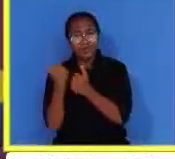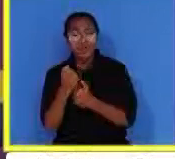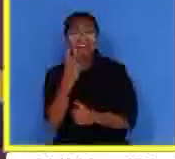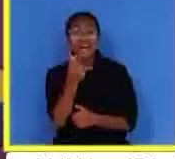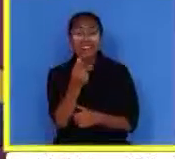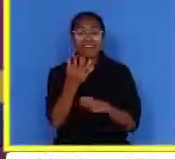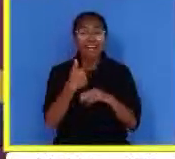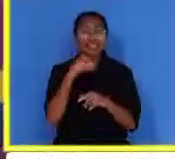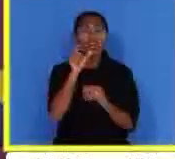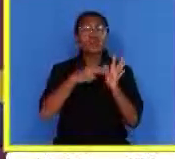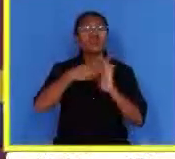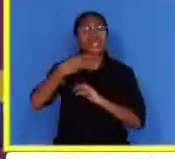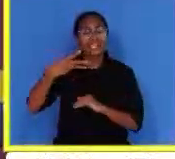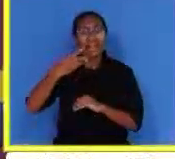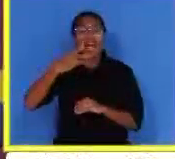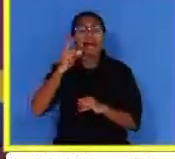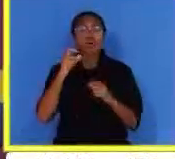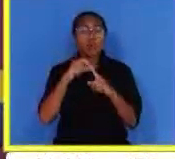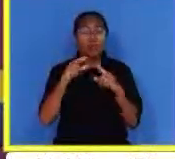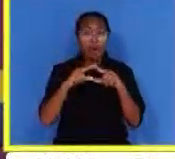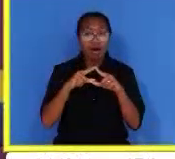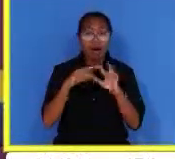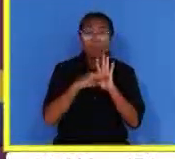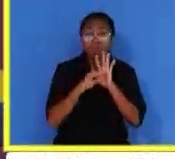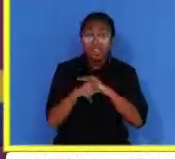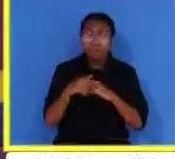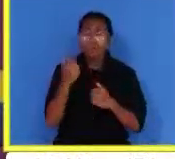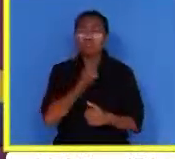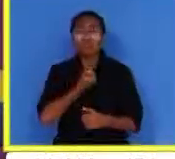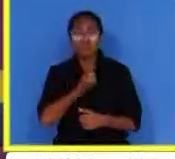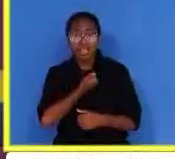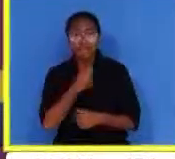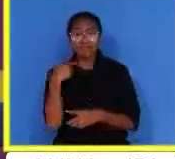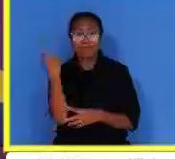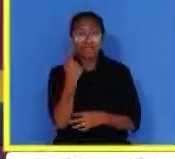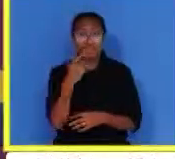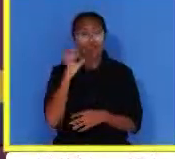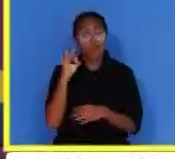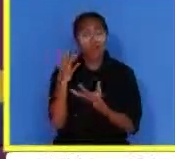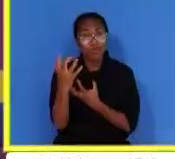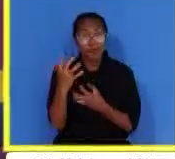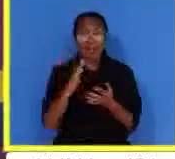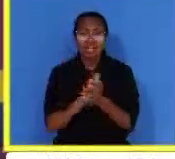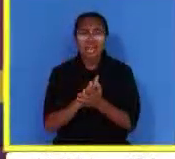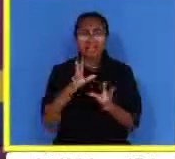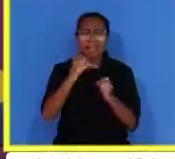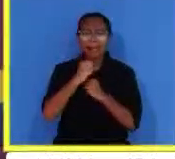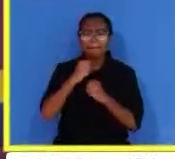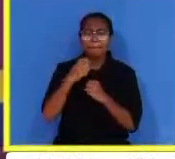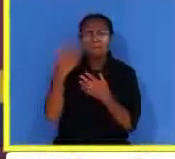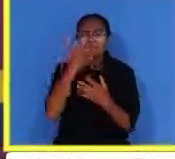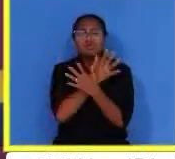dari Uni Eropa. Proyek IMSEF ini mendukung pemerintah Kota Kupang dan Kabupaten Kupang dalam tanggap pandemi